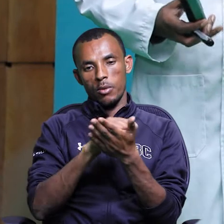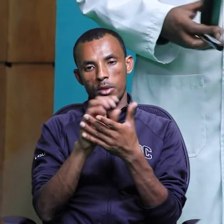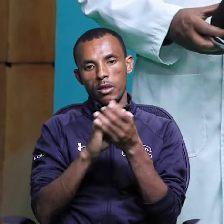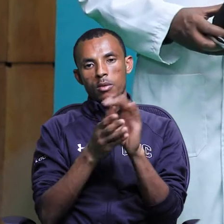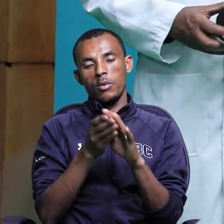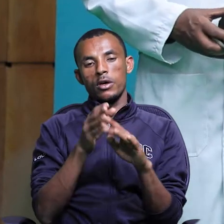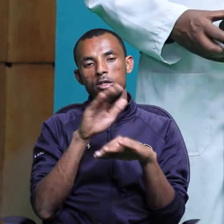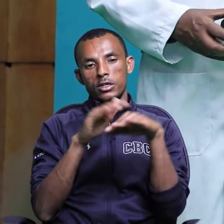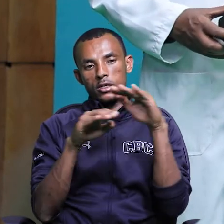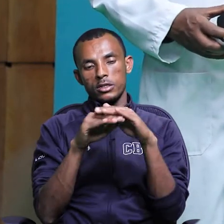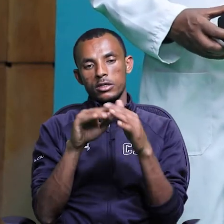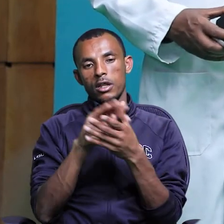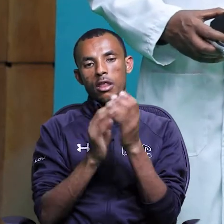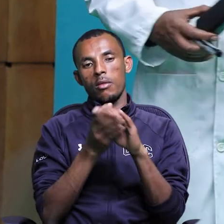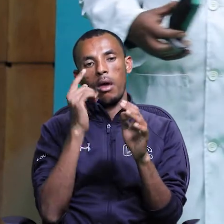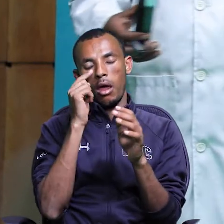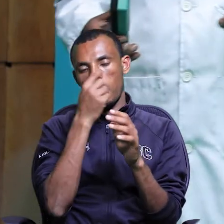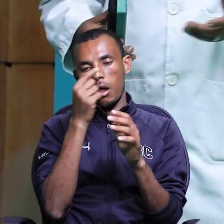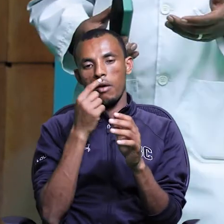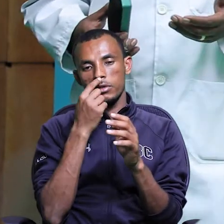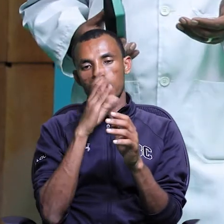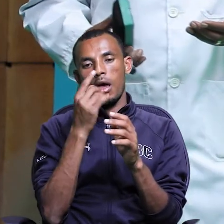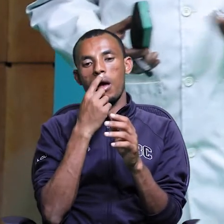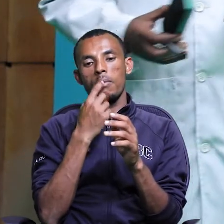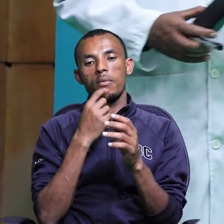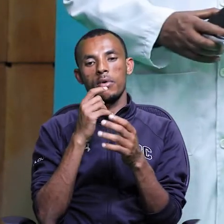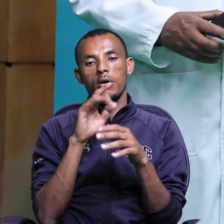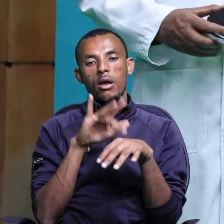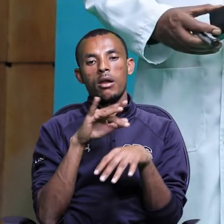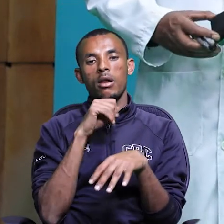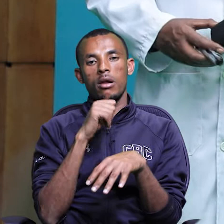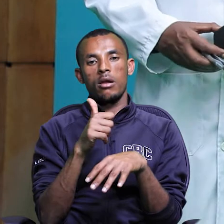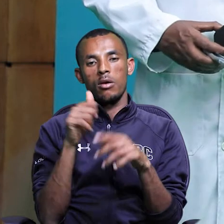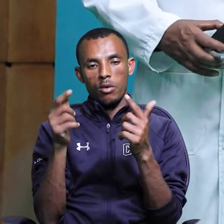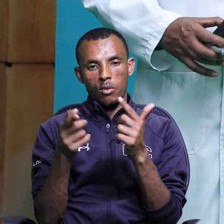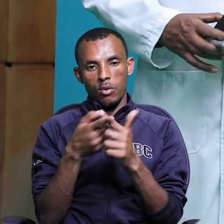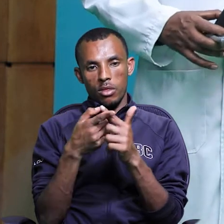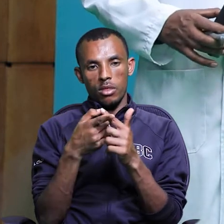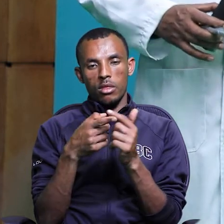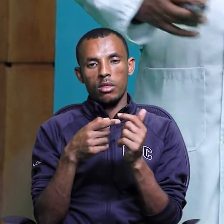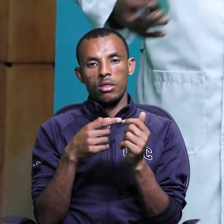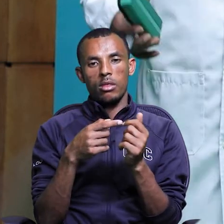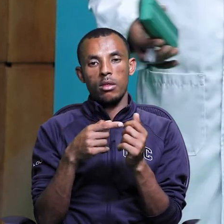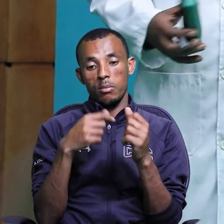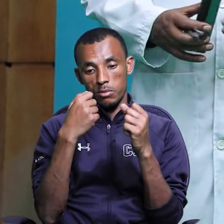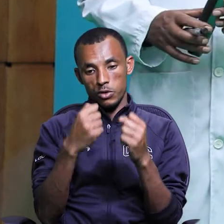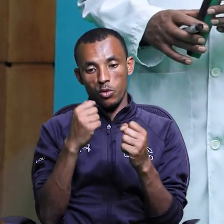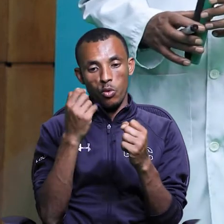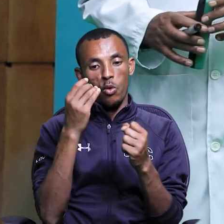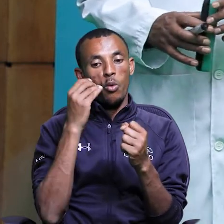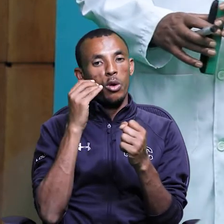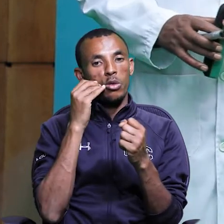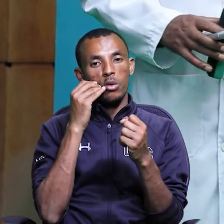ሳንታጠብ አይናችንን አፍንጫችንና አፋችንን እንዳንነካ። ሁለት ቢቻል ቤት ውስጥ